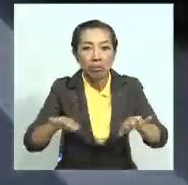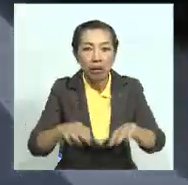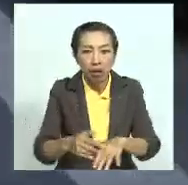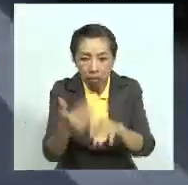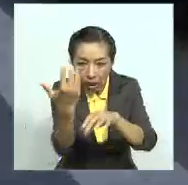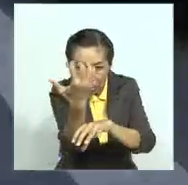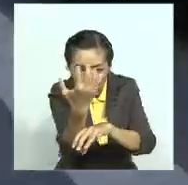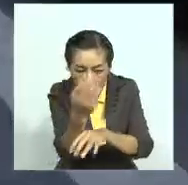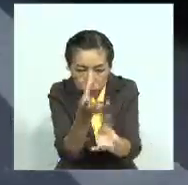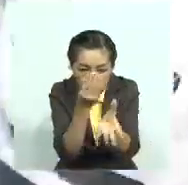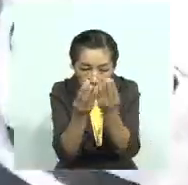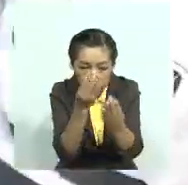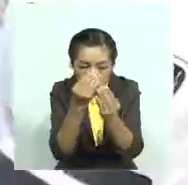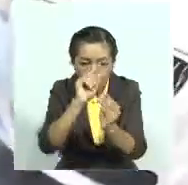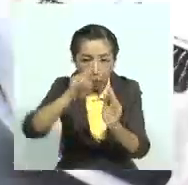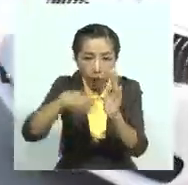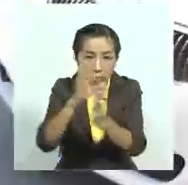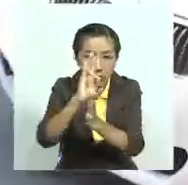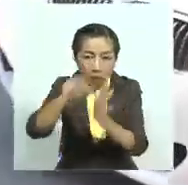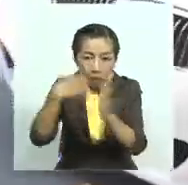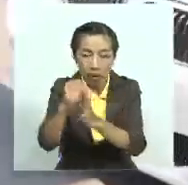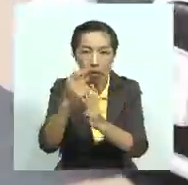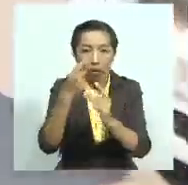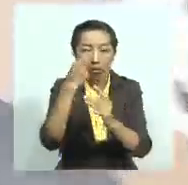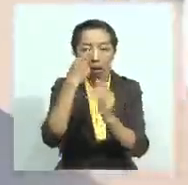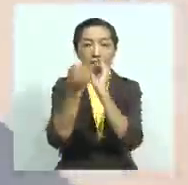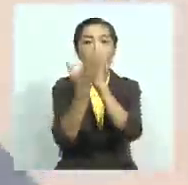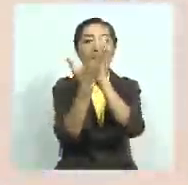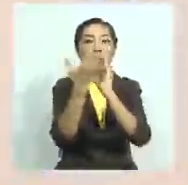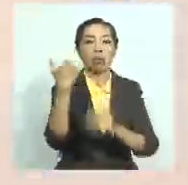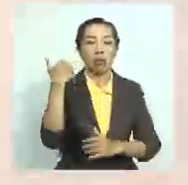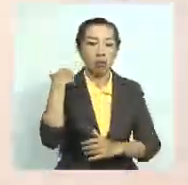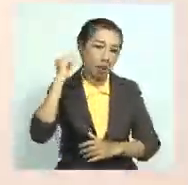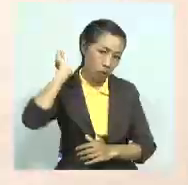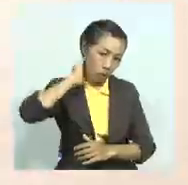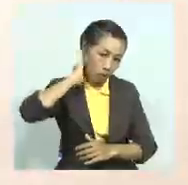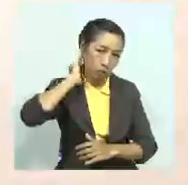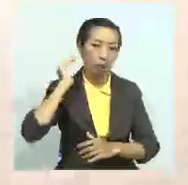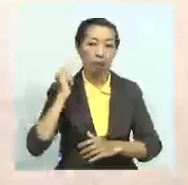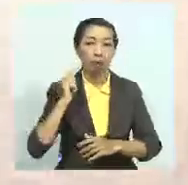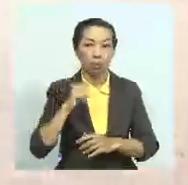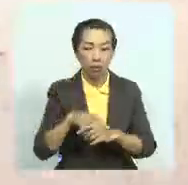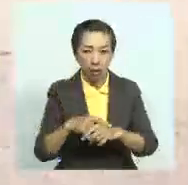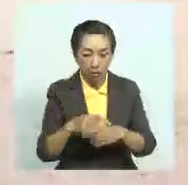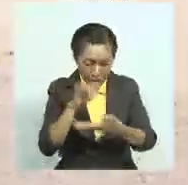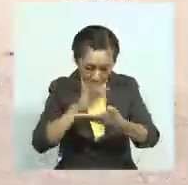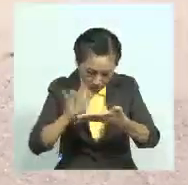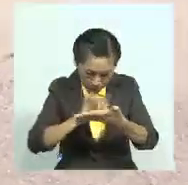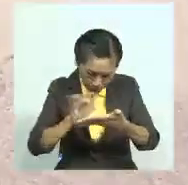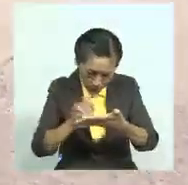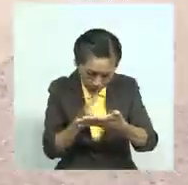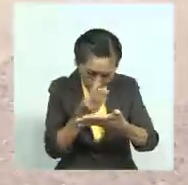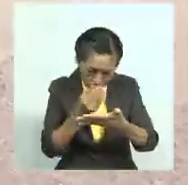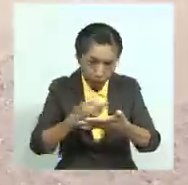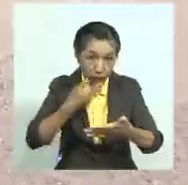งก็อาจจะมีผลต่อเรื่องสายตาอาจจะส่งผลต่อสุขภาพร่างกายอื่นๆโดยเฉพาะต้นคอนะครับที่ก้มหน้าเล่นจอมือถือตลอดเวล